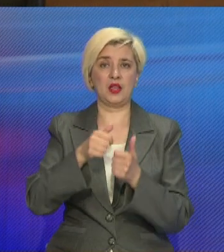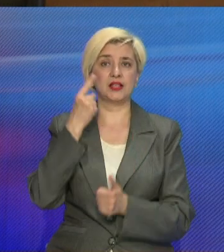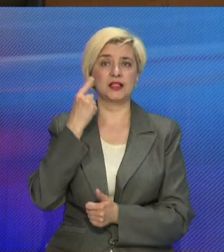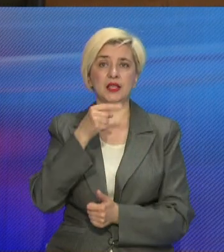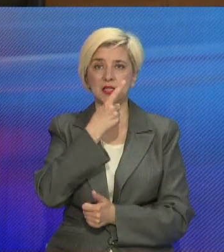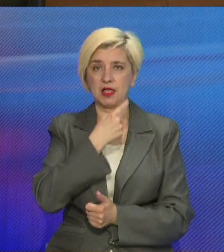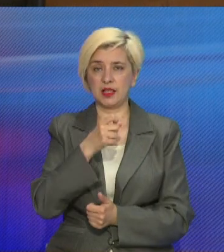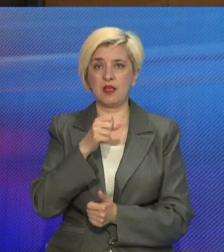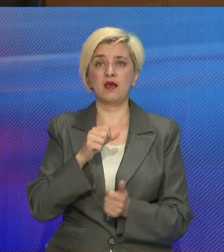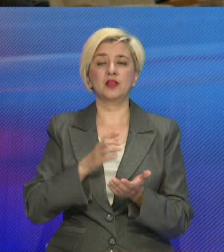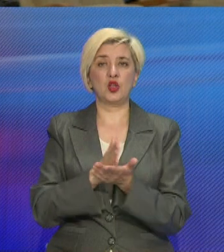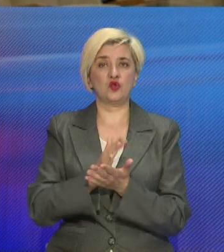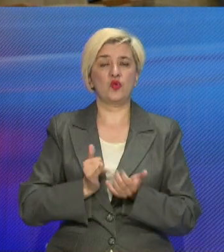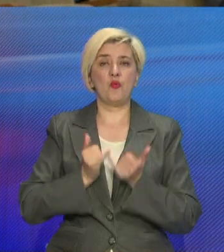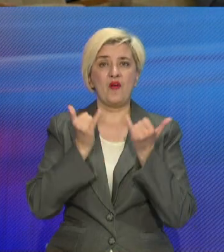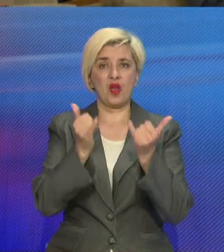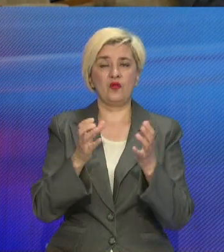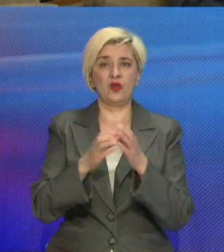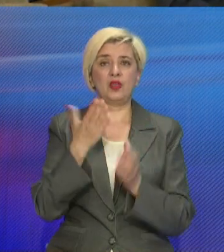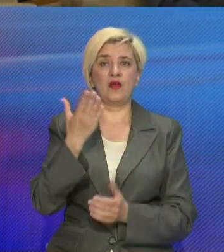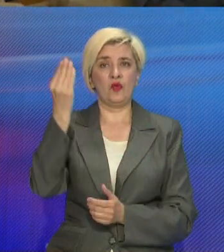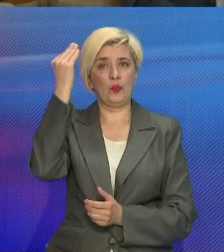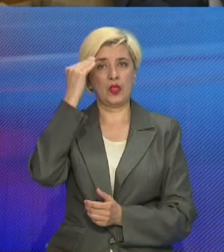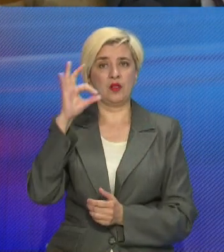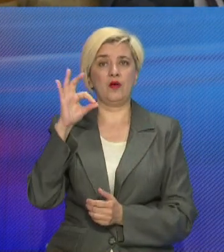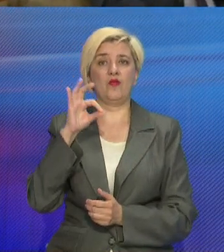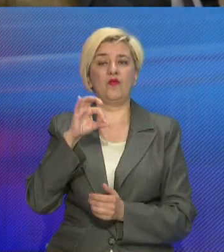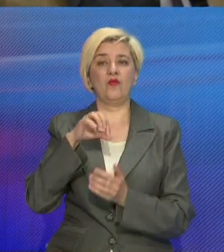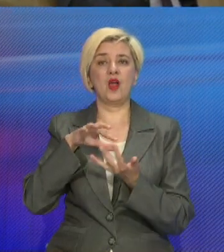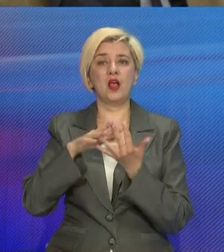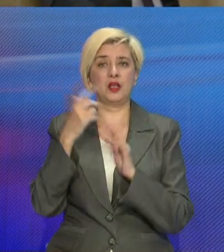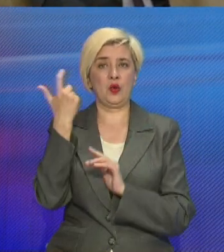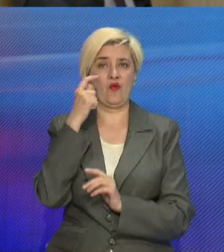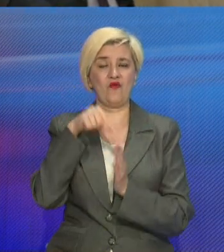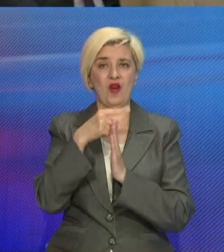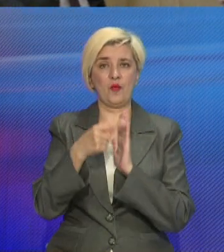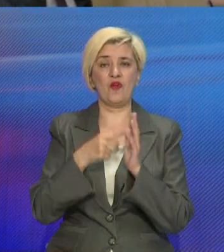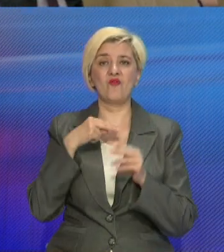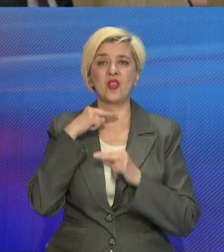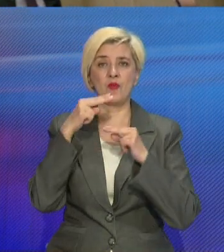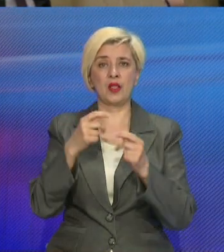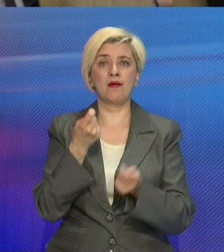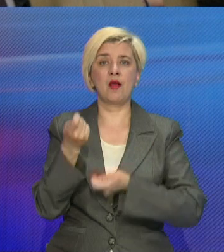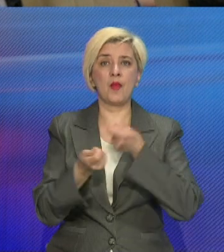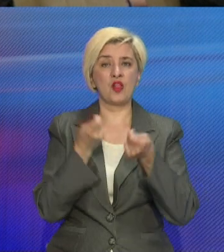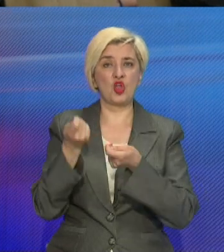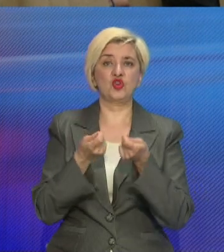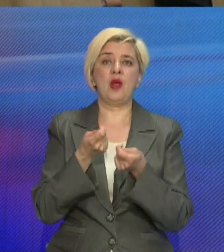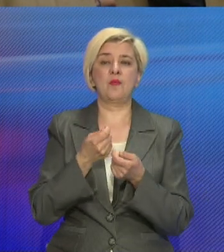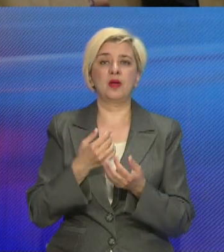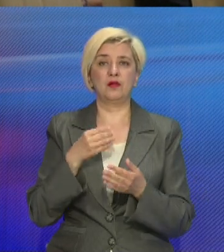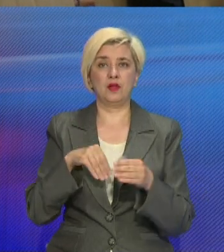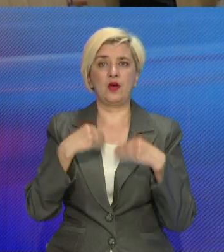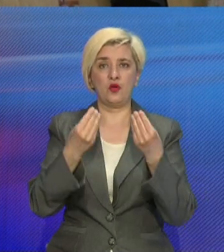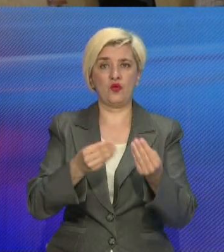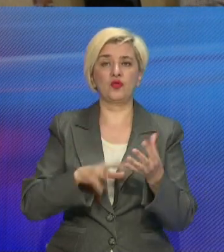коллективу. Его компетентное меркование у агрономичных пытаннях увага до дробязей приносит плен. Сапраўдны